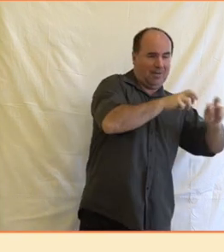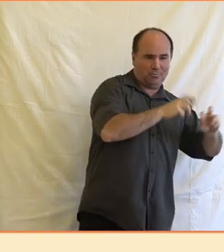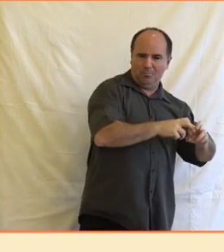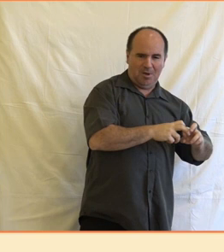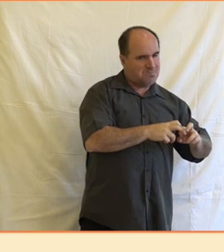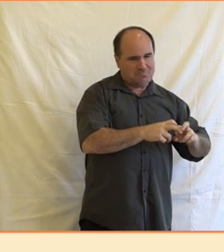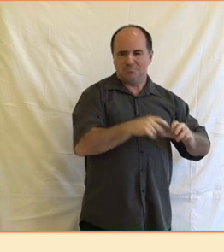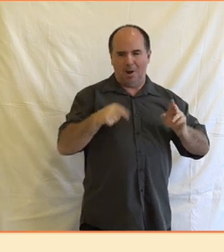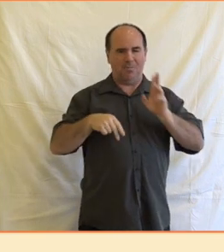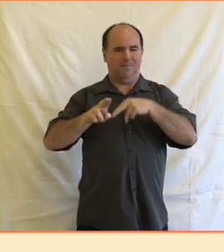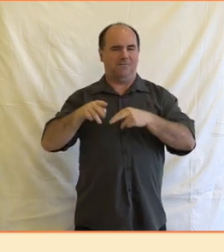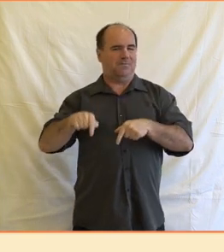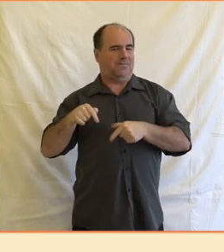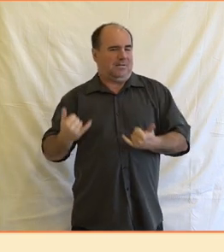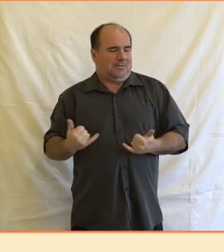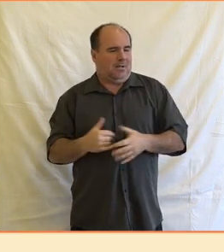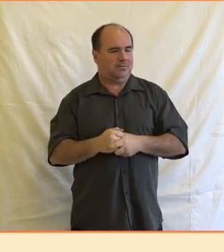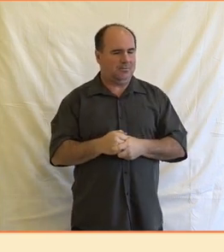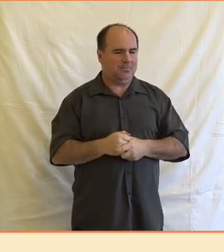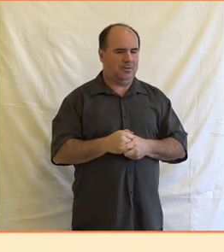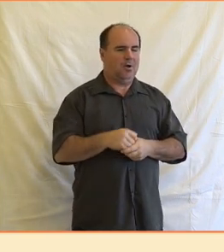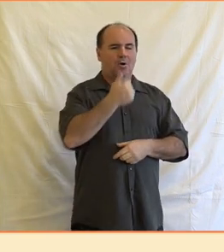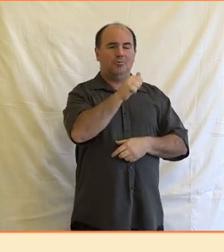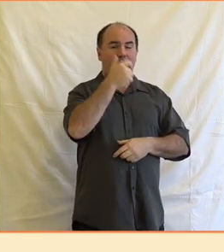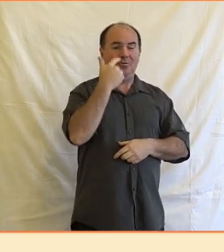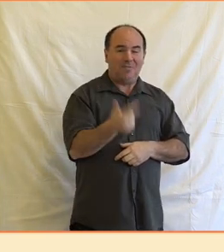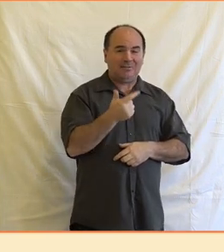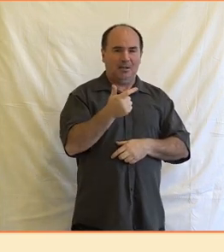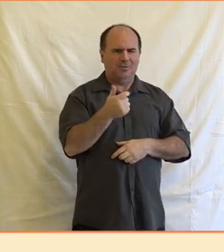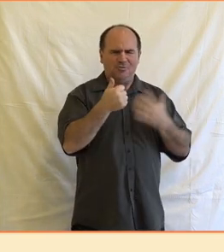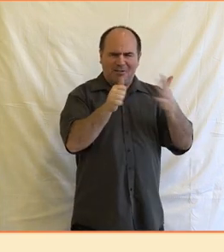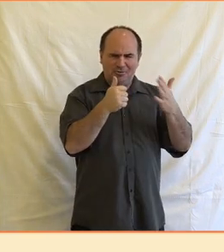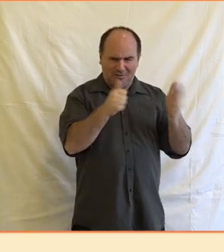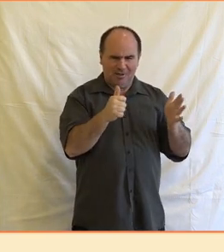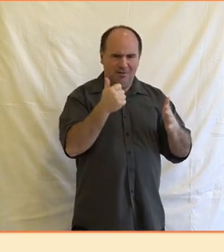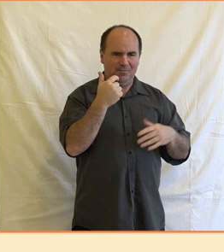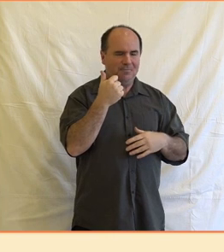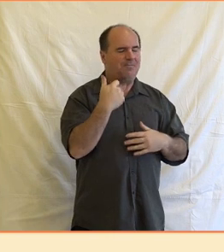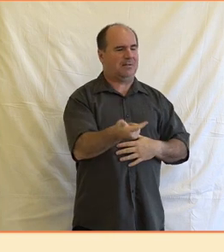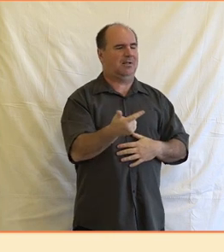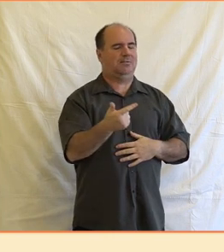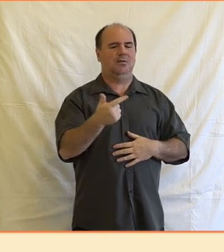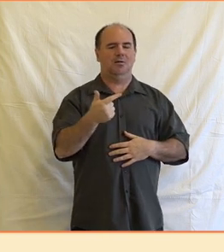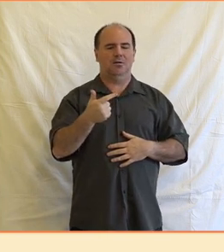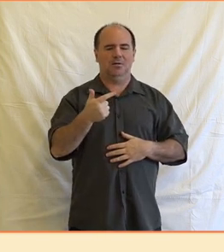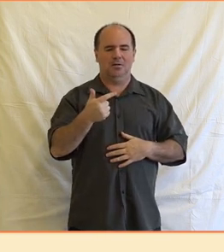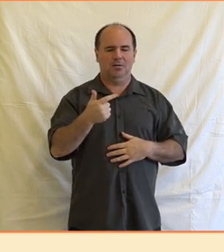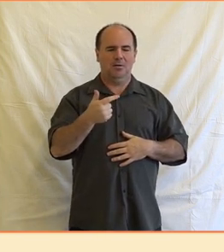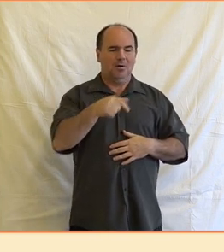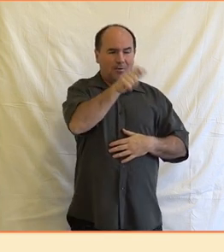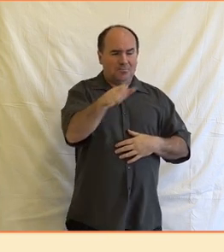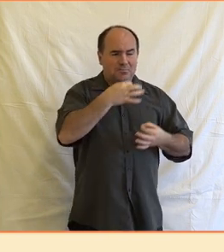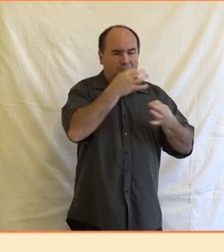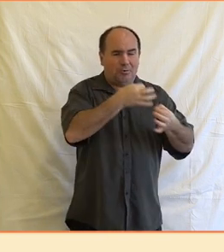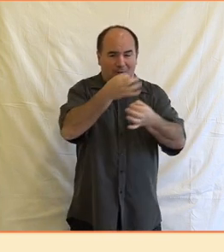620 respondentů v českých zpravodajských médiích. Na tomto místě bych chtěl poděkovat společnosti Median, která